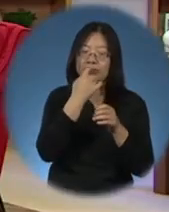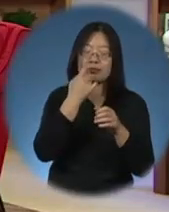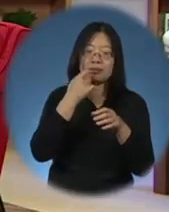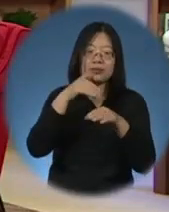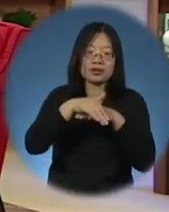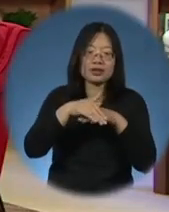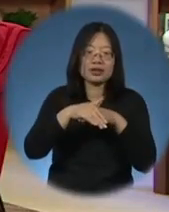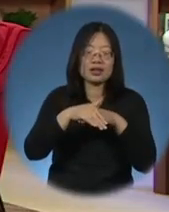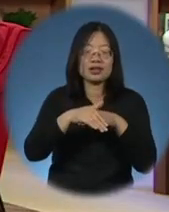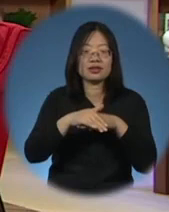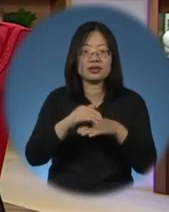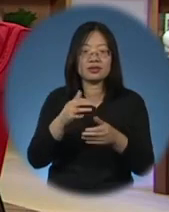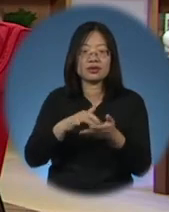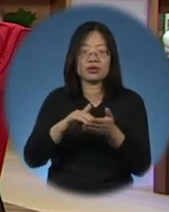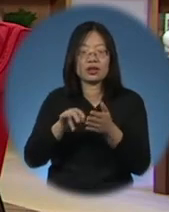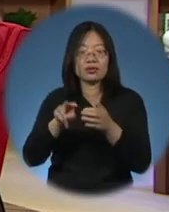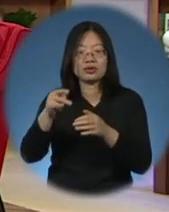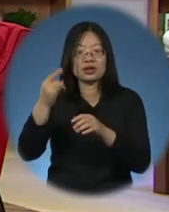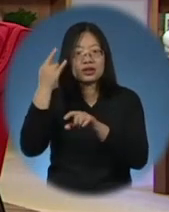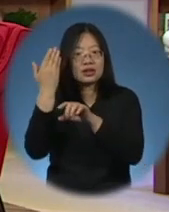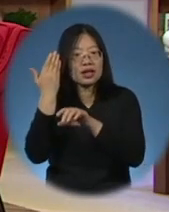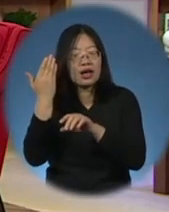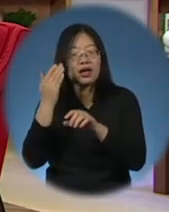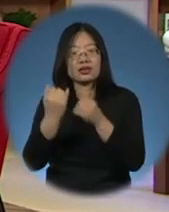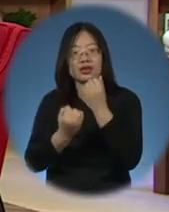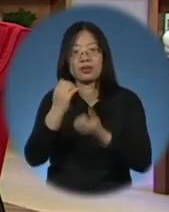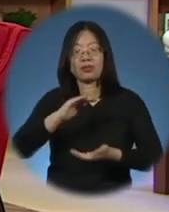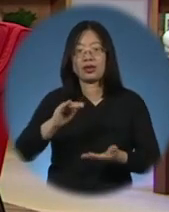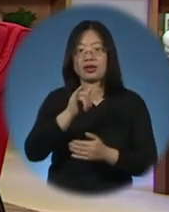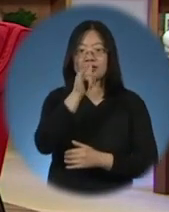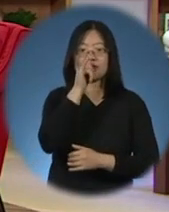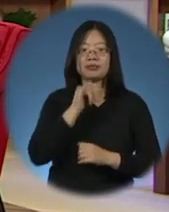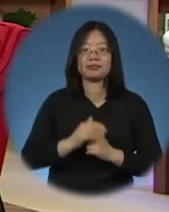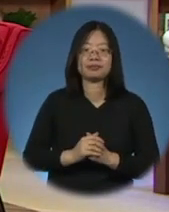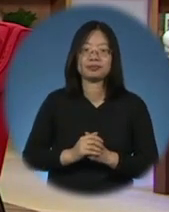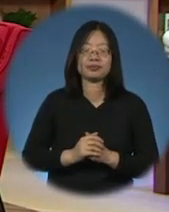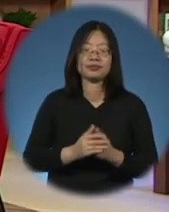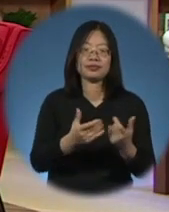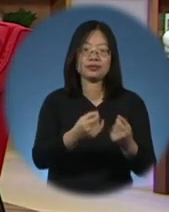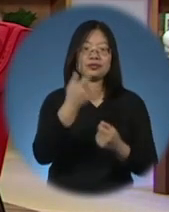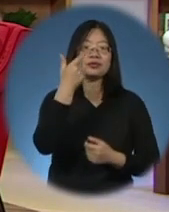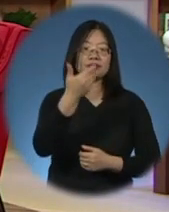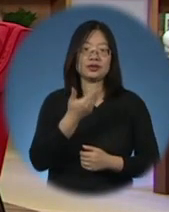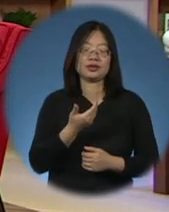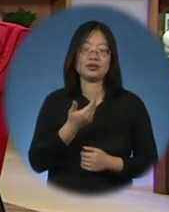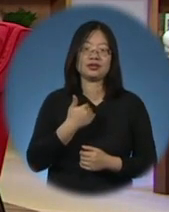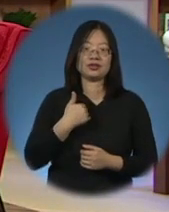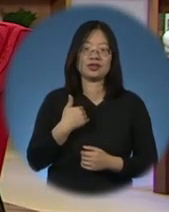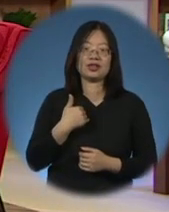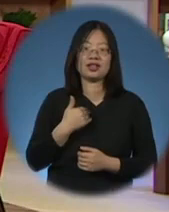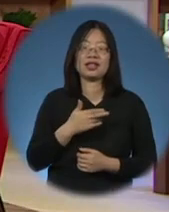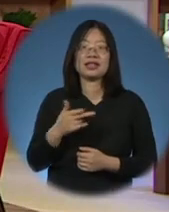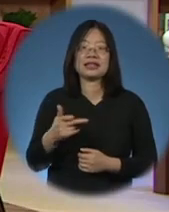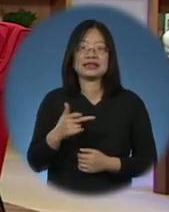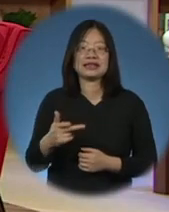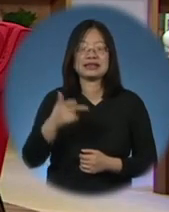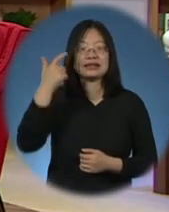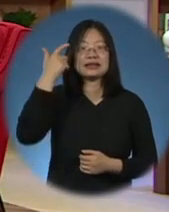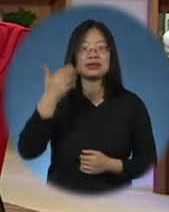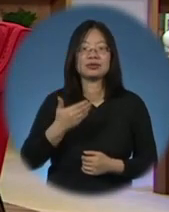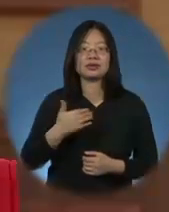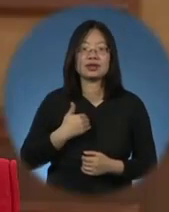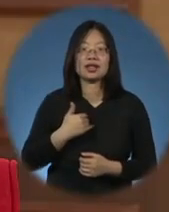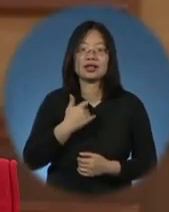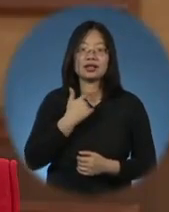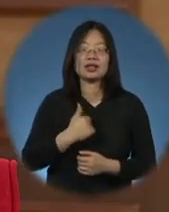민주주의라고 하는 것도 통계 물리학으로 설명할 수 있습니까? 아, 그렇게 질문을 하시면 너무 큰 질문이고요.